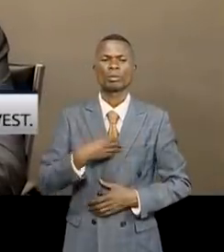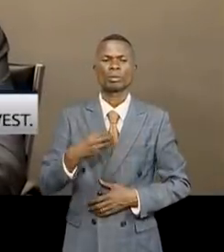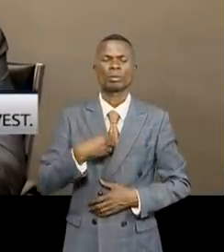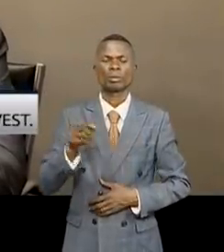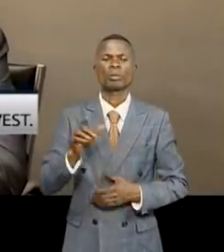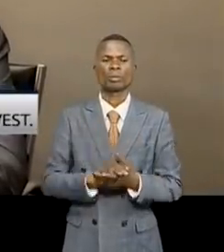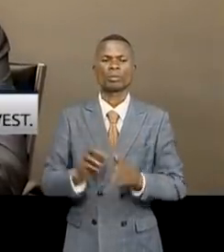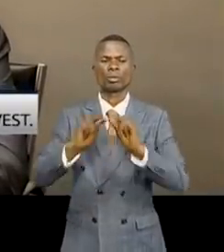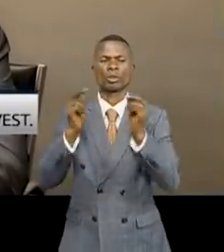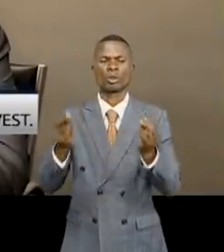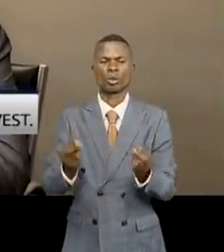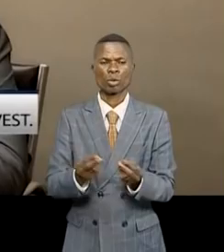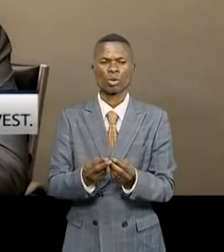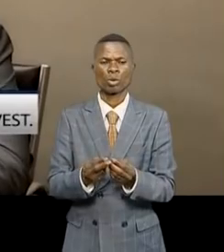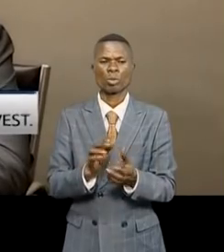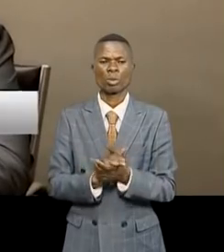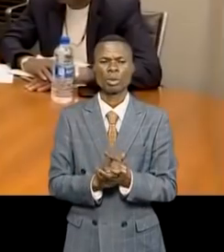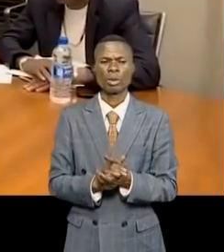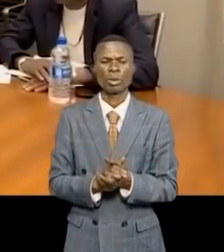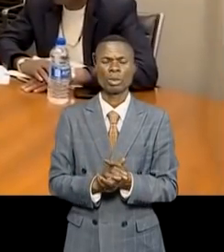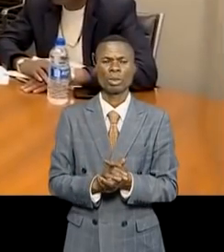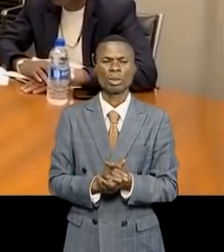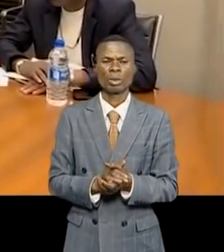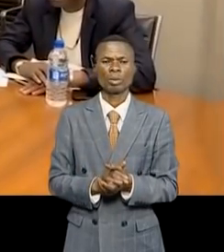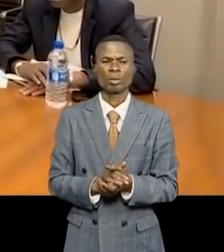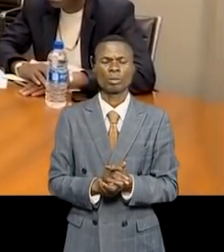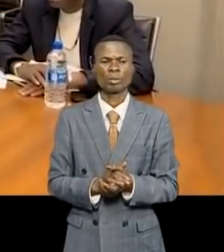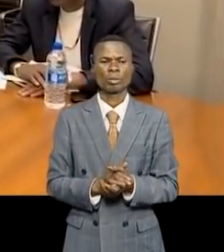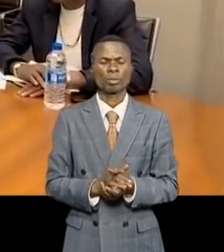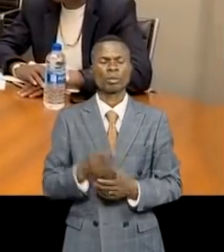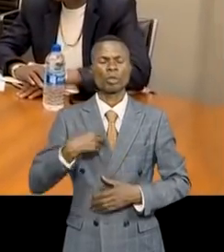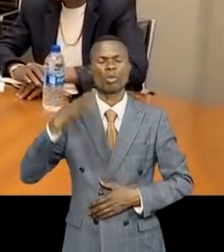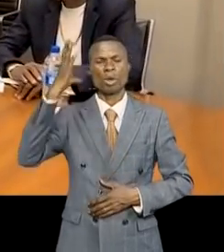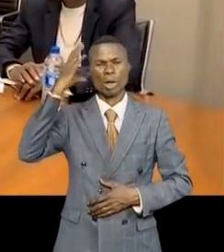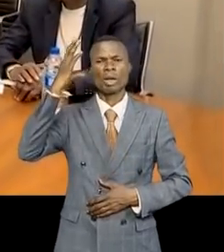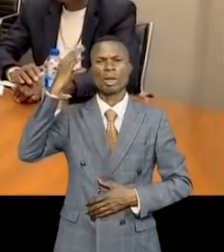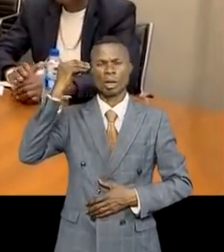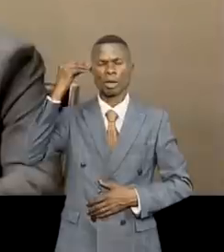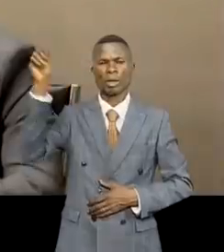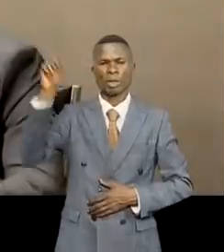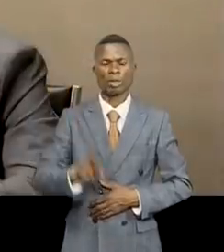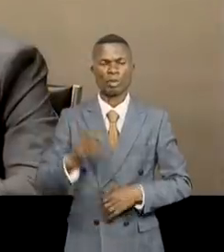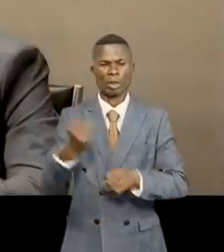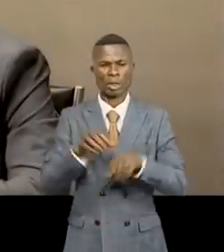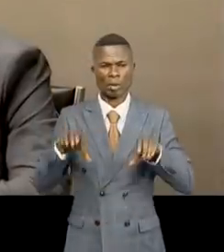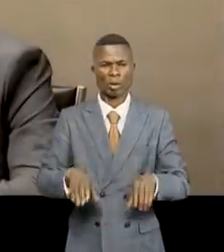your country and seeing it firsthand at some point in the future. J'espère venir au Congo et puis